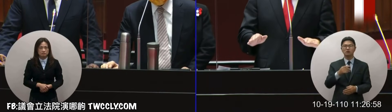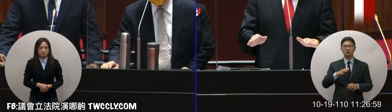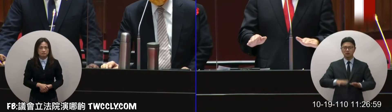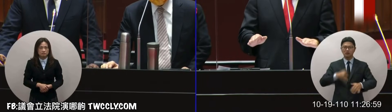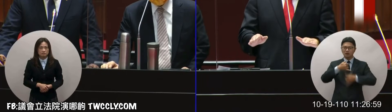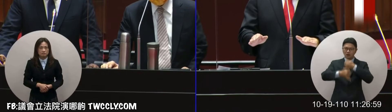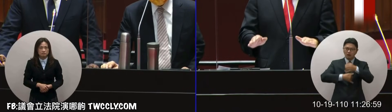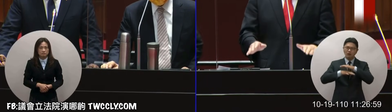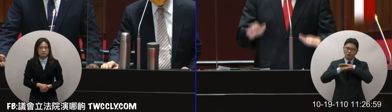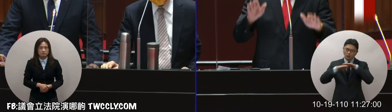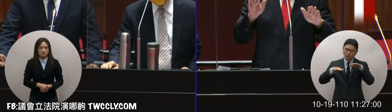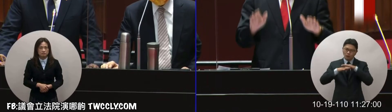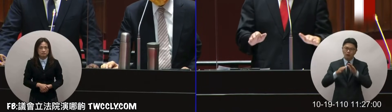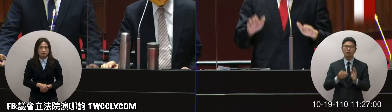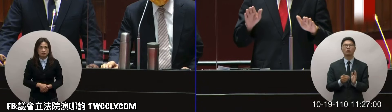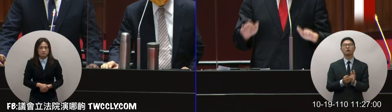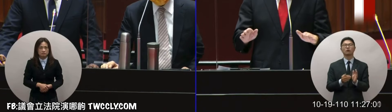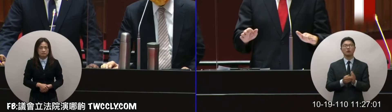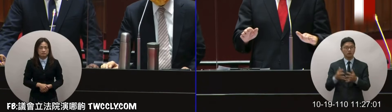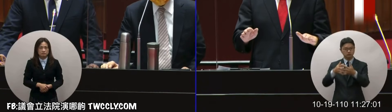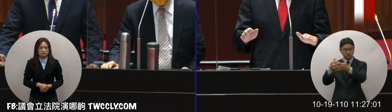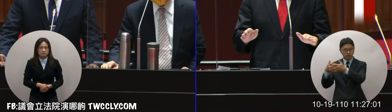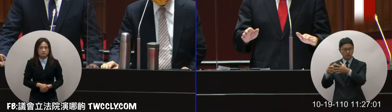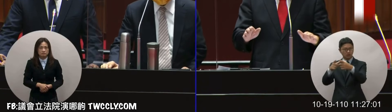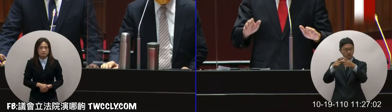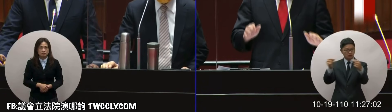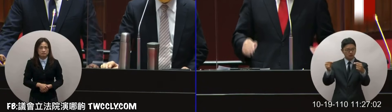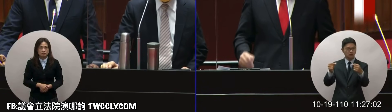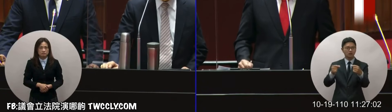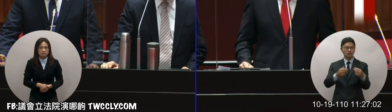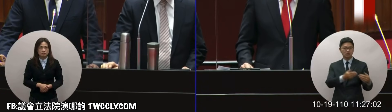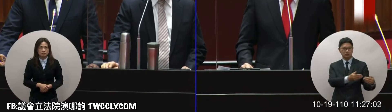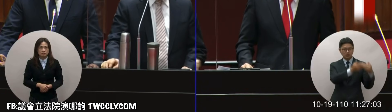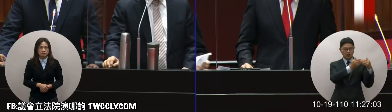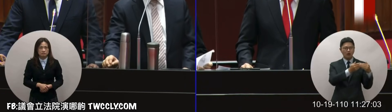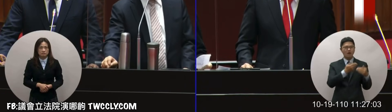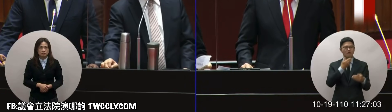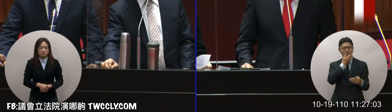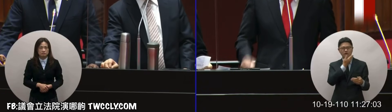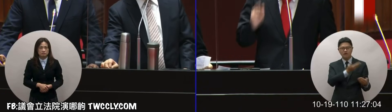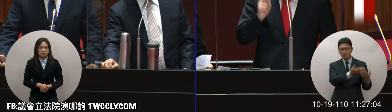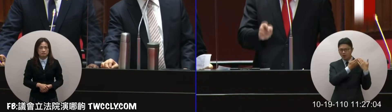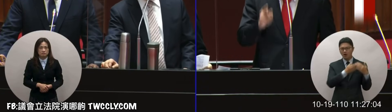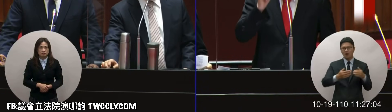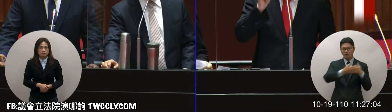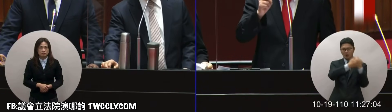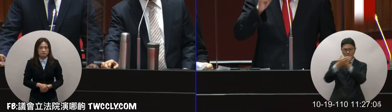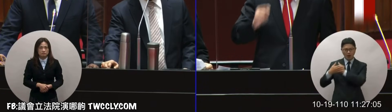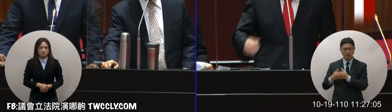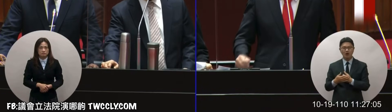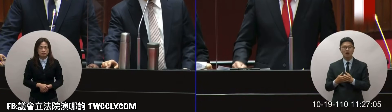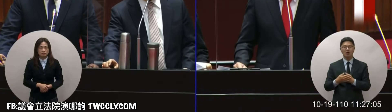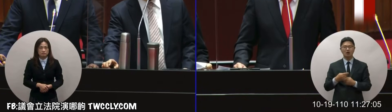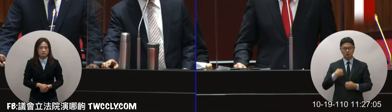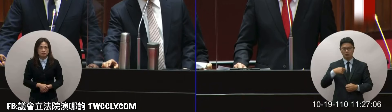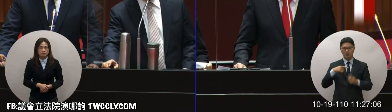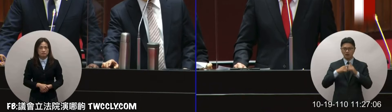的生活，可以得到美国、日本、大陆的资源。台湾人民需要的就是安